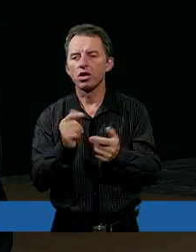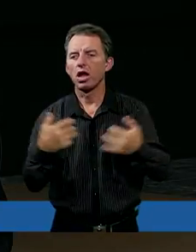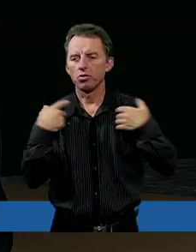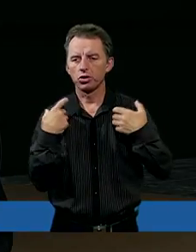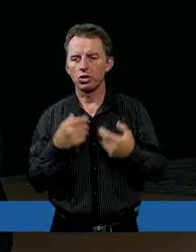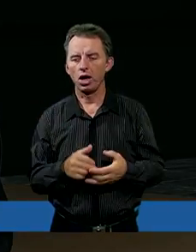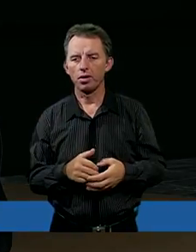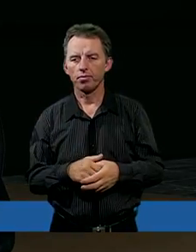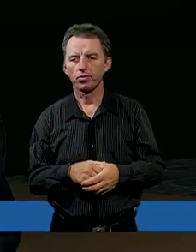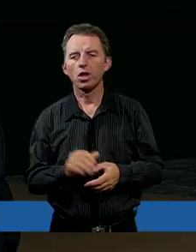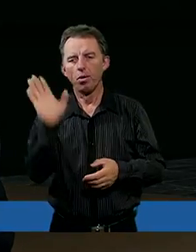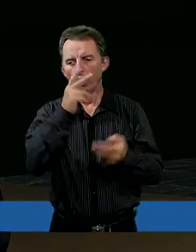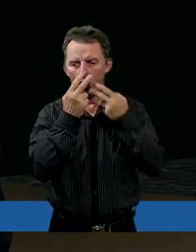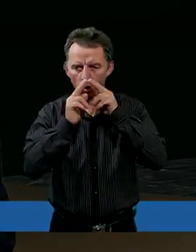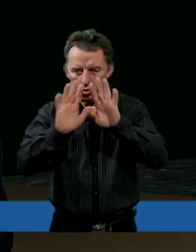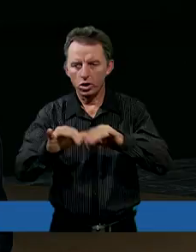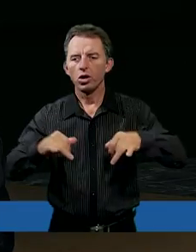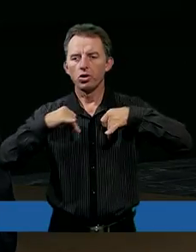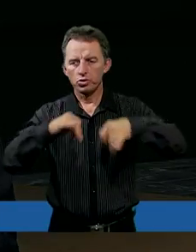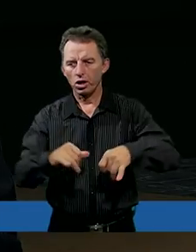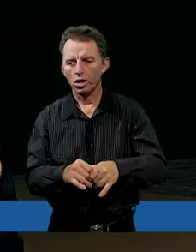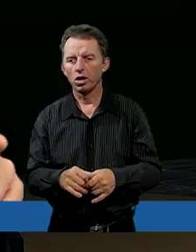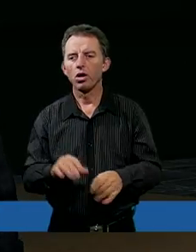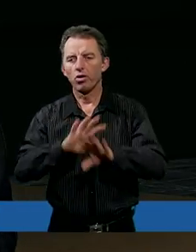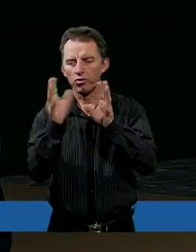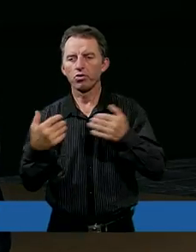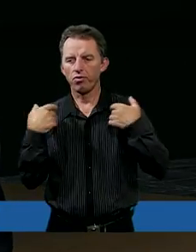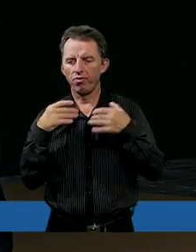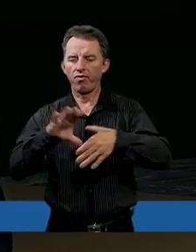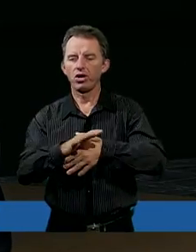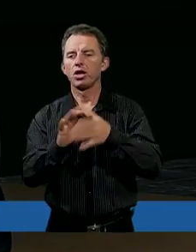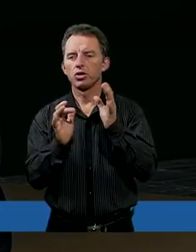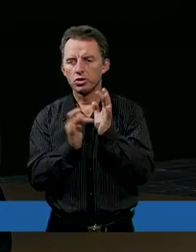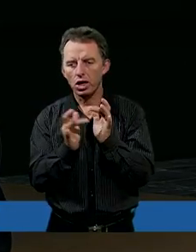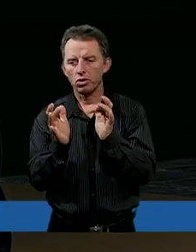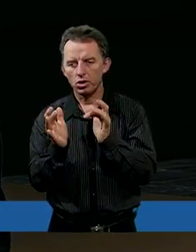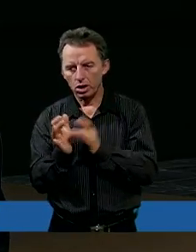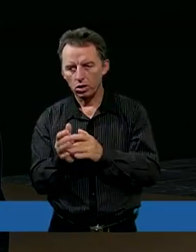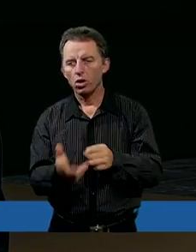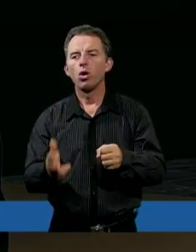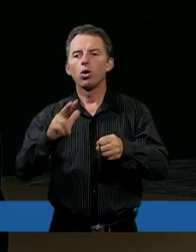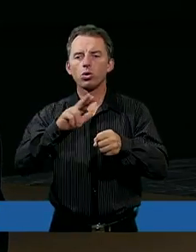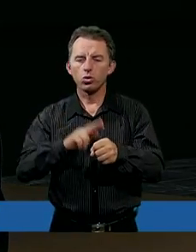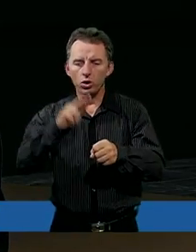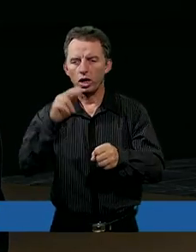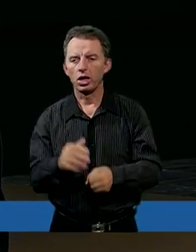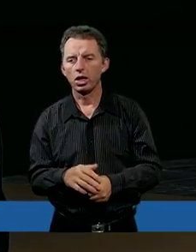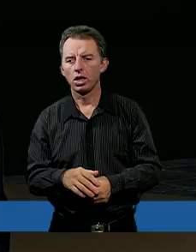ludzkich. Bóg okazał się silny w Jezusie Chrystusie, który